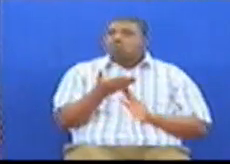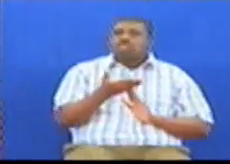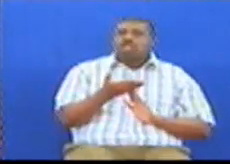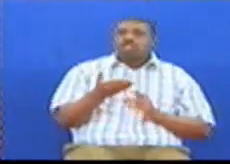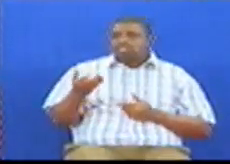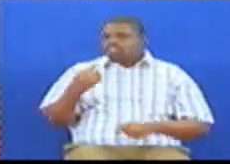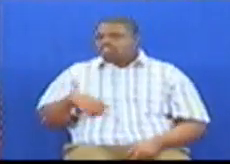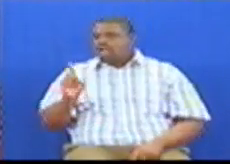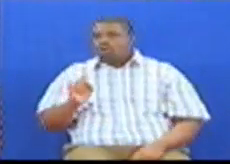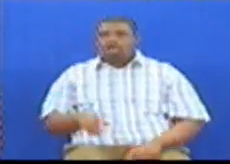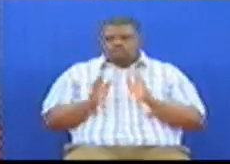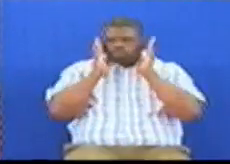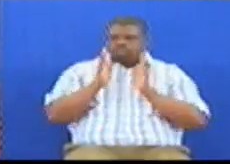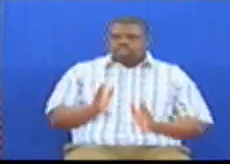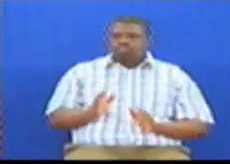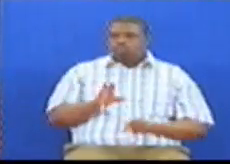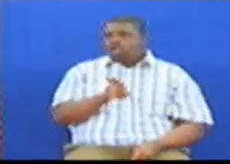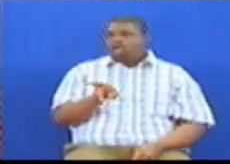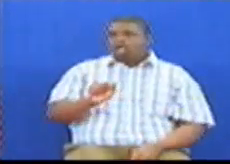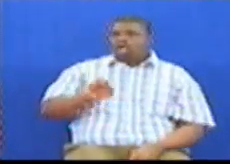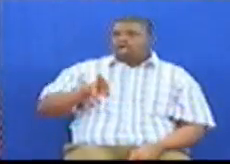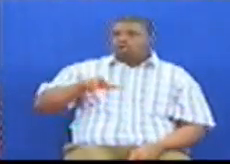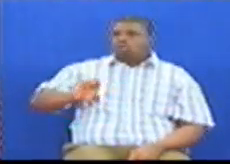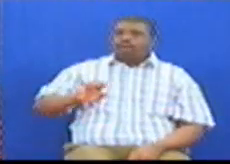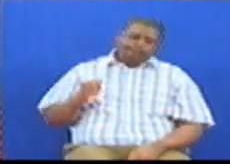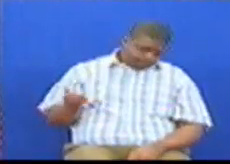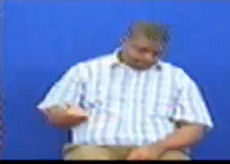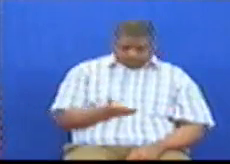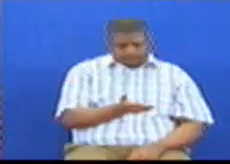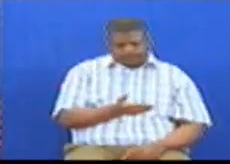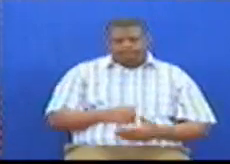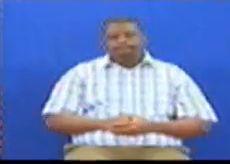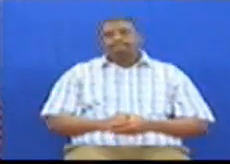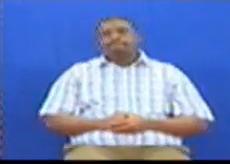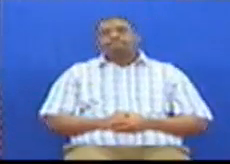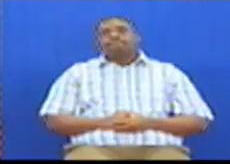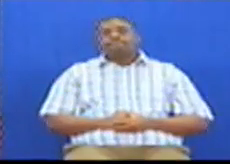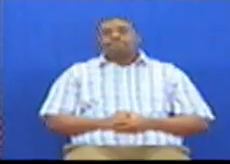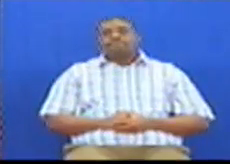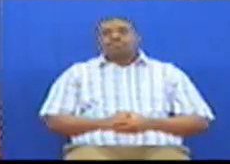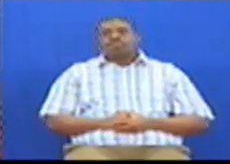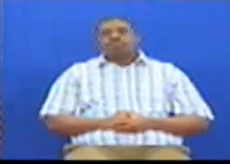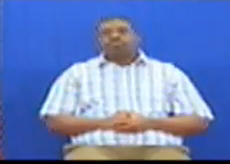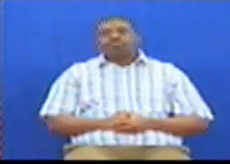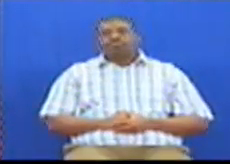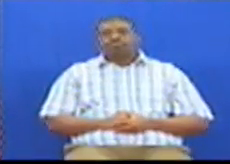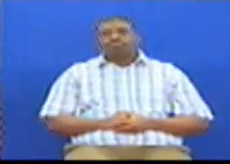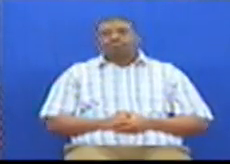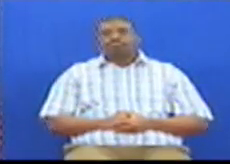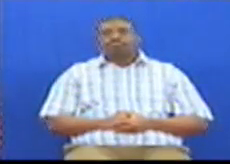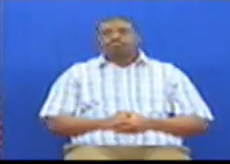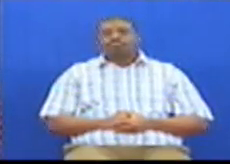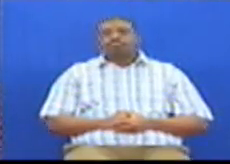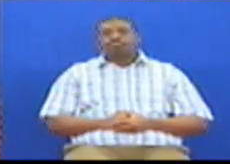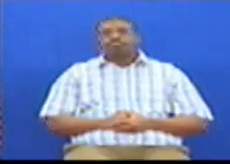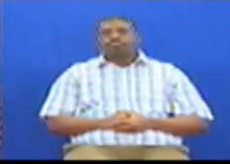sawa. Mheshimiwa Joseph Leonard Haule, alafu atafuatiwa na mheshimiwa Mendrand Lutengano Kigola, mheshimiwa Jumanne